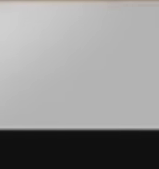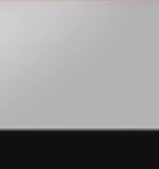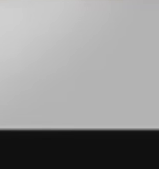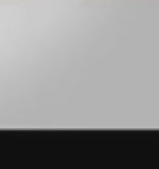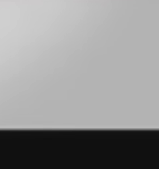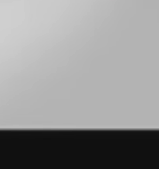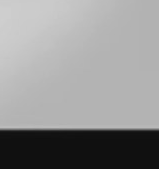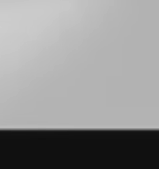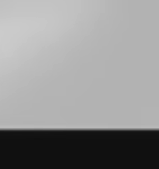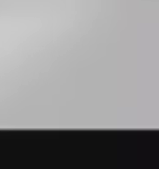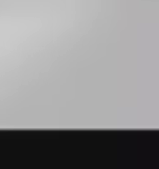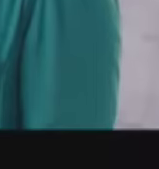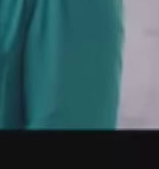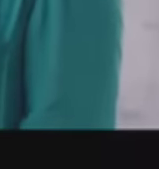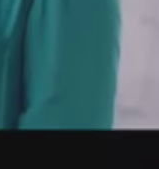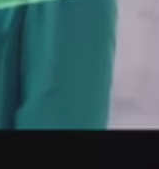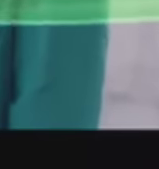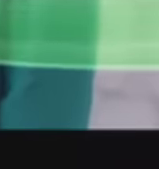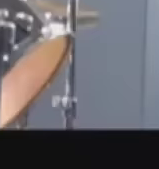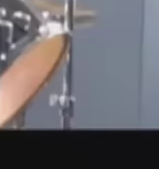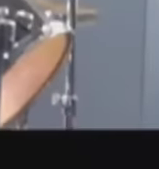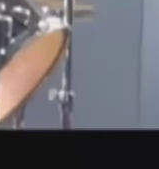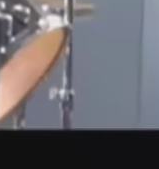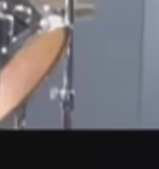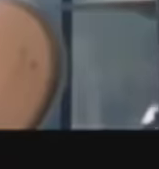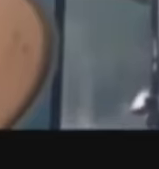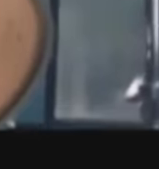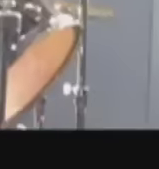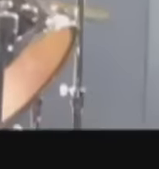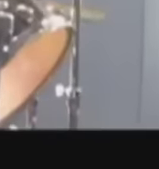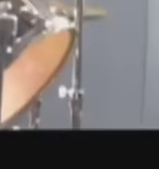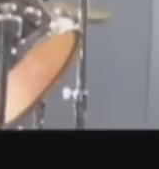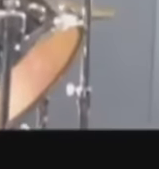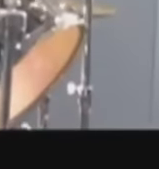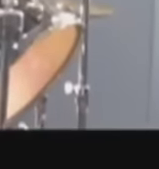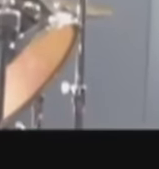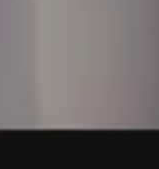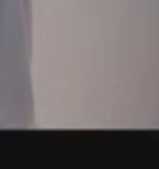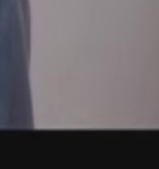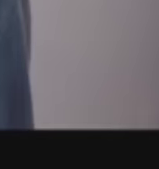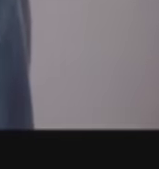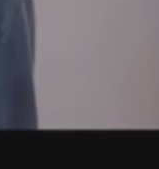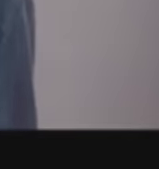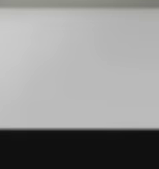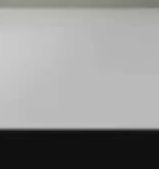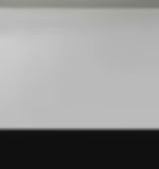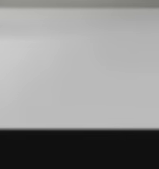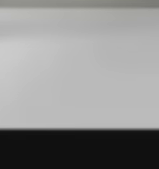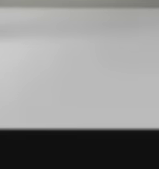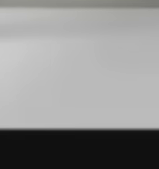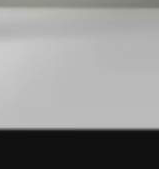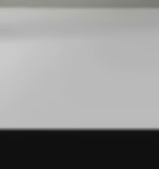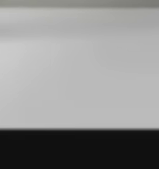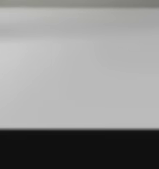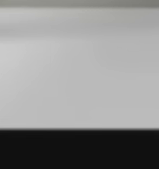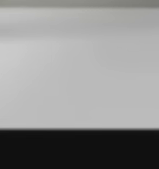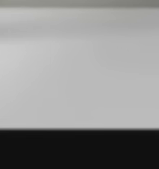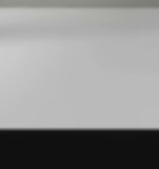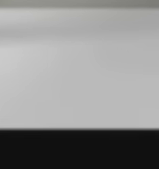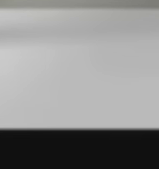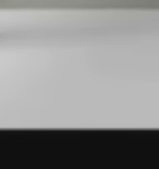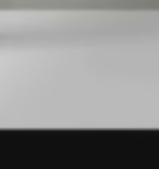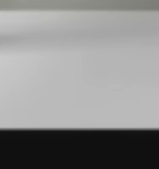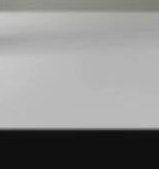kemasan siap minum. Untuk menjaga kekuatan dan kelenturan yang mendukung gerak aktifmu. Anlin